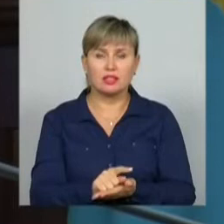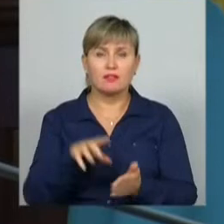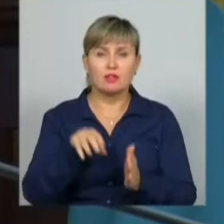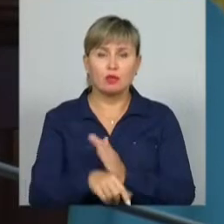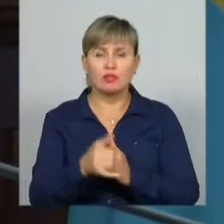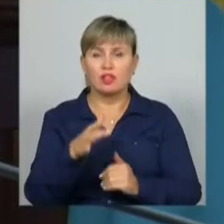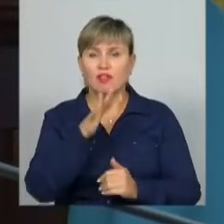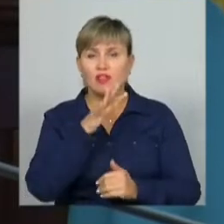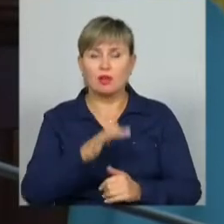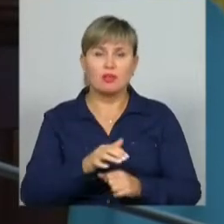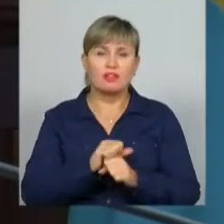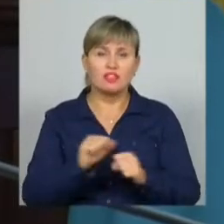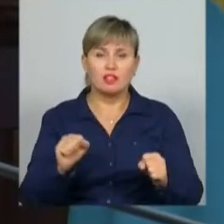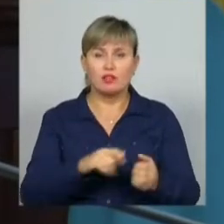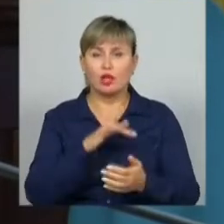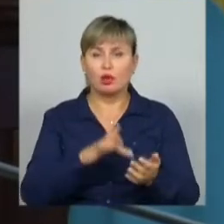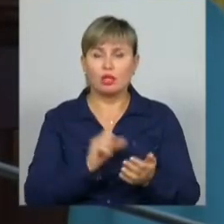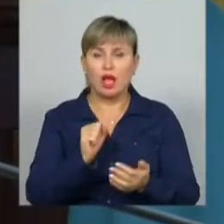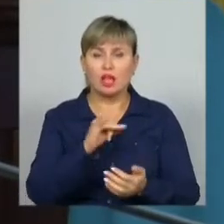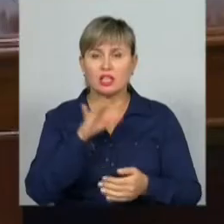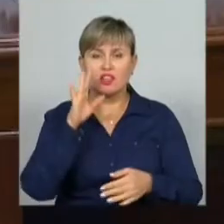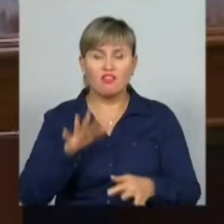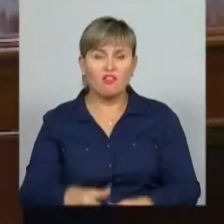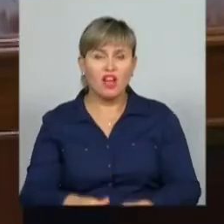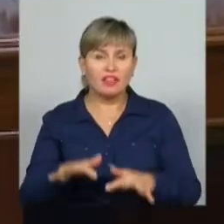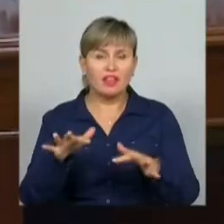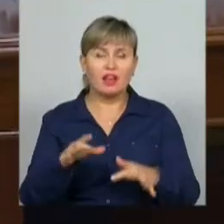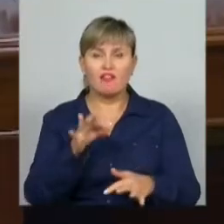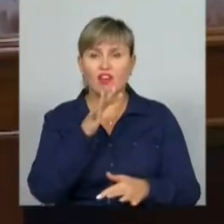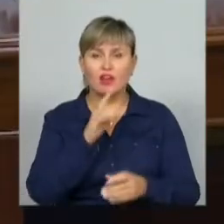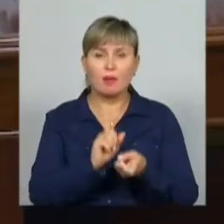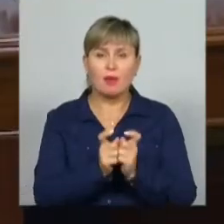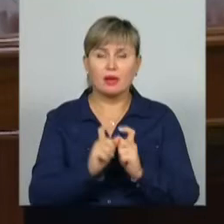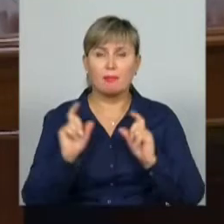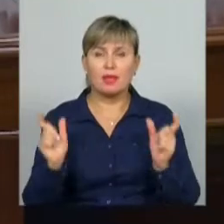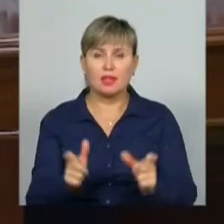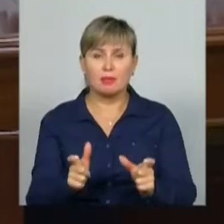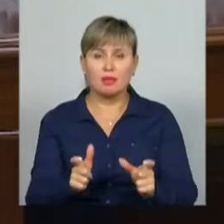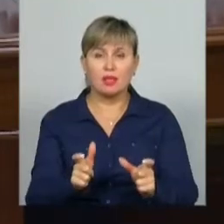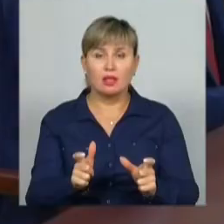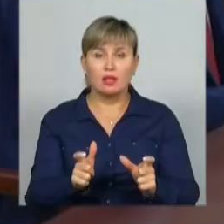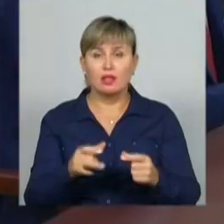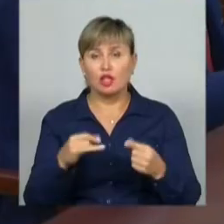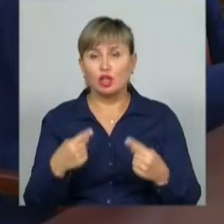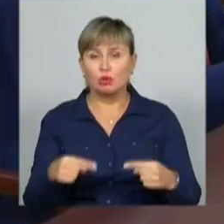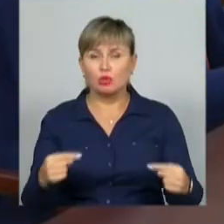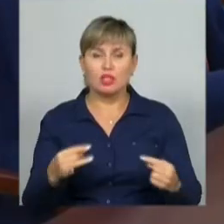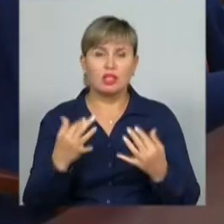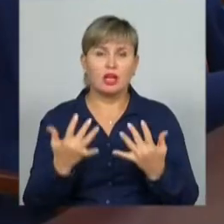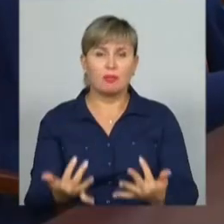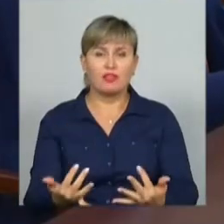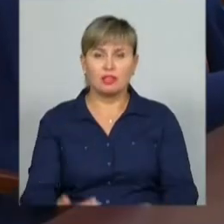числе во время взрыва в городе арысь наводнений в macd орали во время борьбы с пандемией трудолюбив и требователен